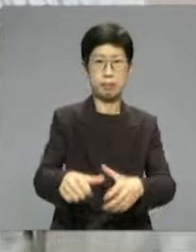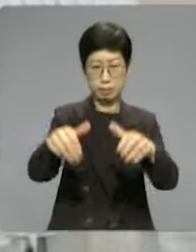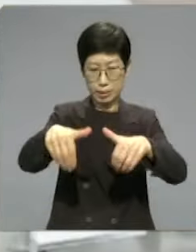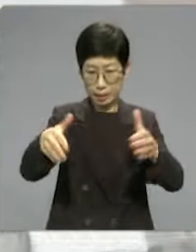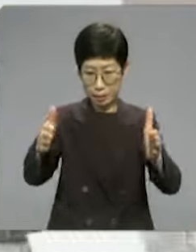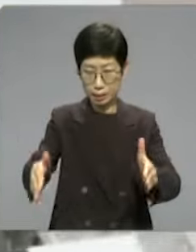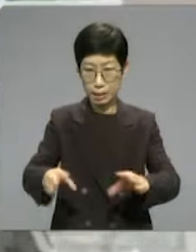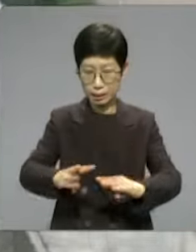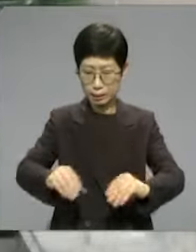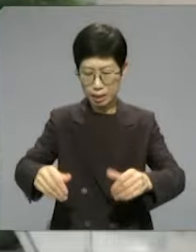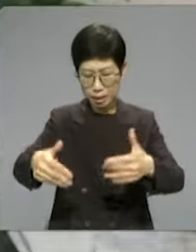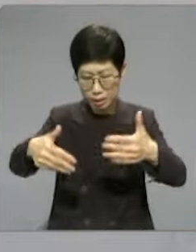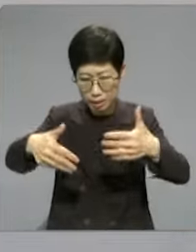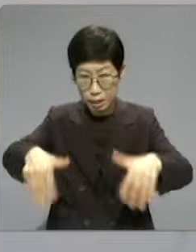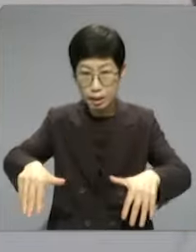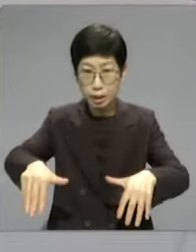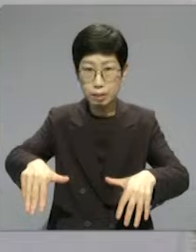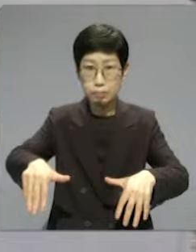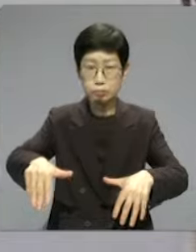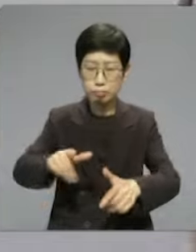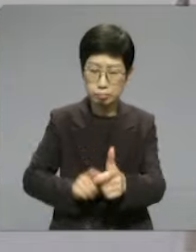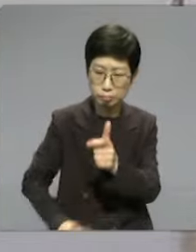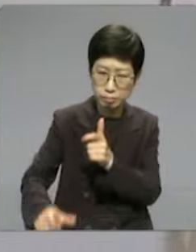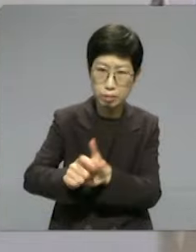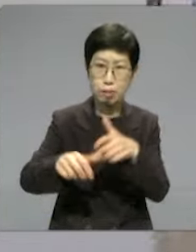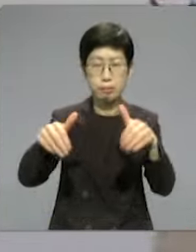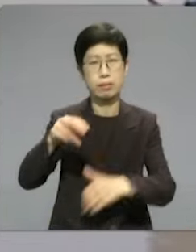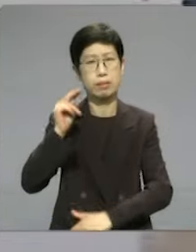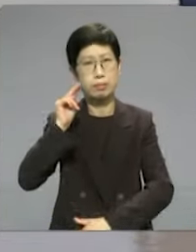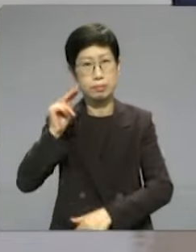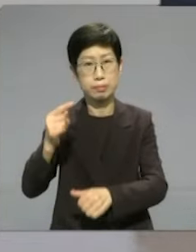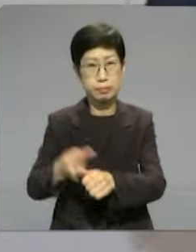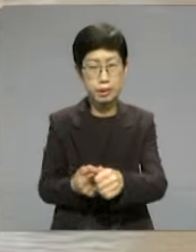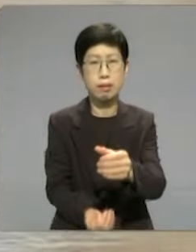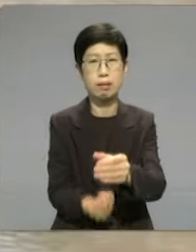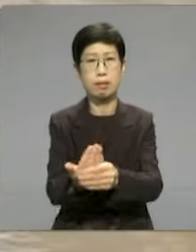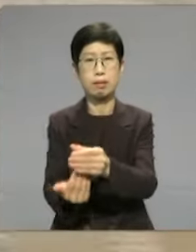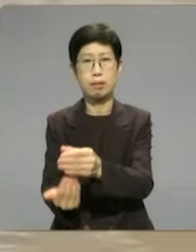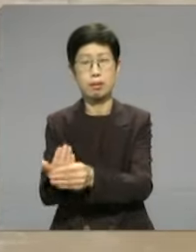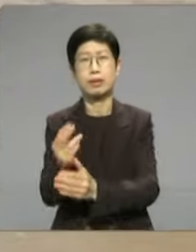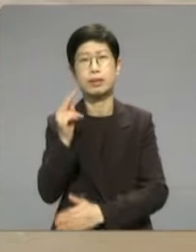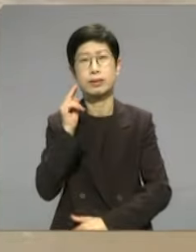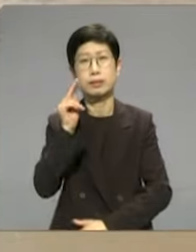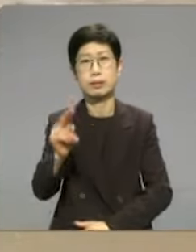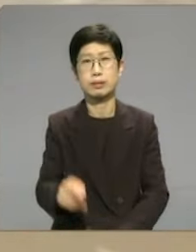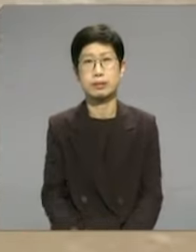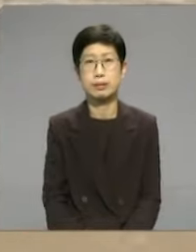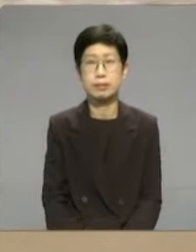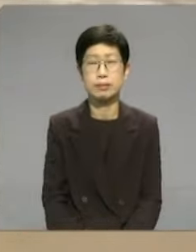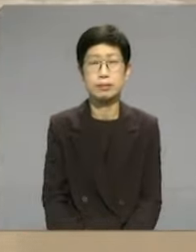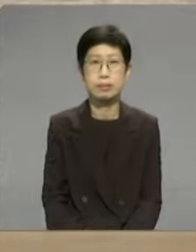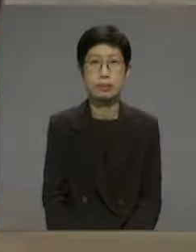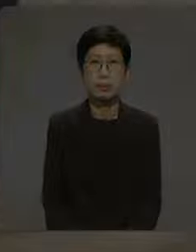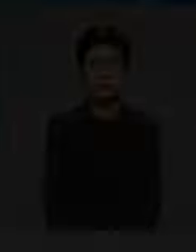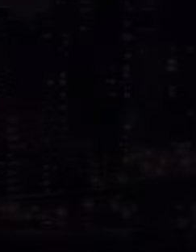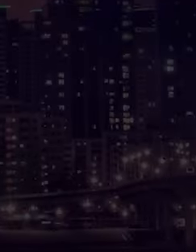약해진 상태에 많은 비가 내리면서 참사가 잇따르고 있습니다. 월드뉴스 김준호입니다.